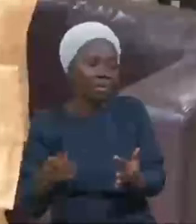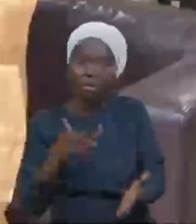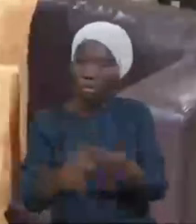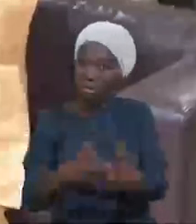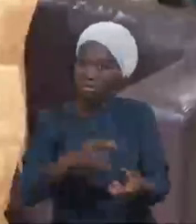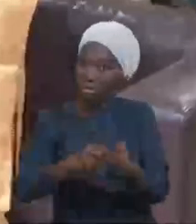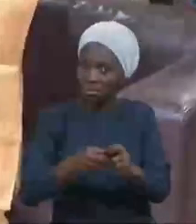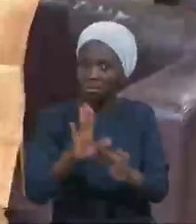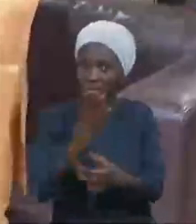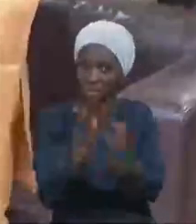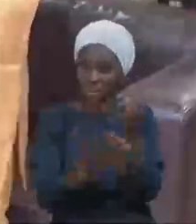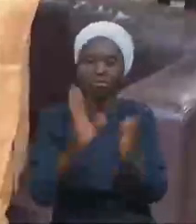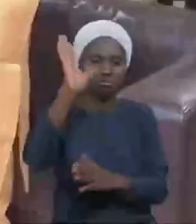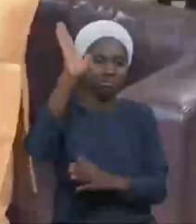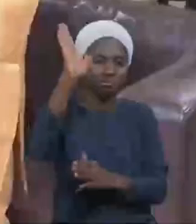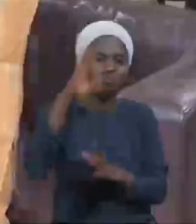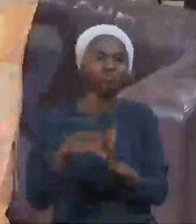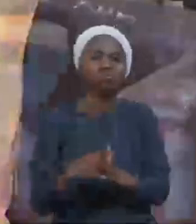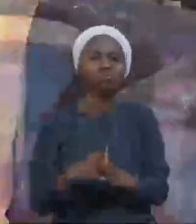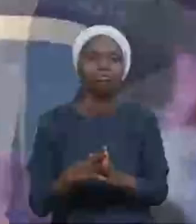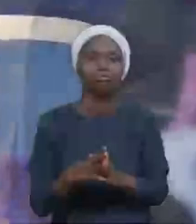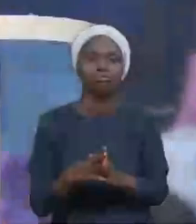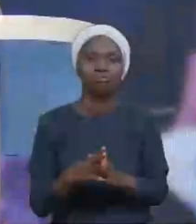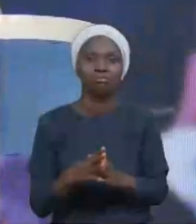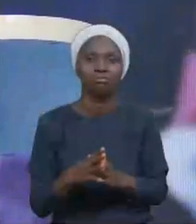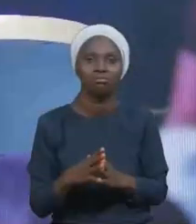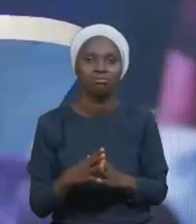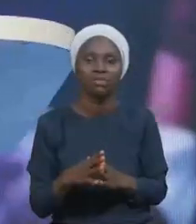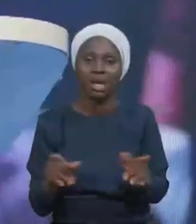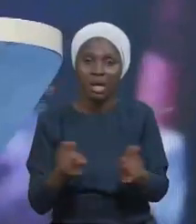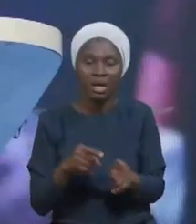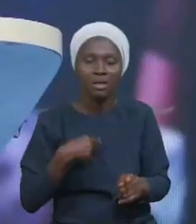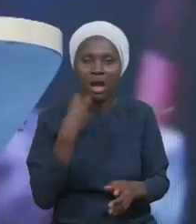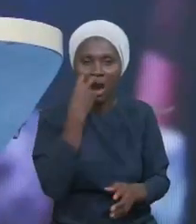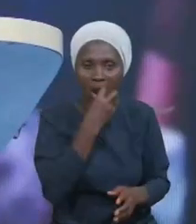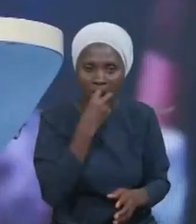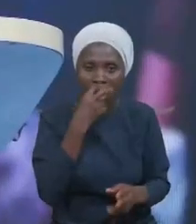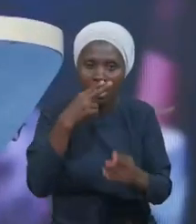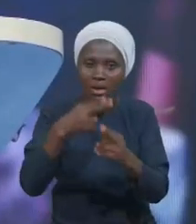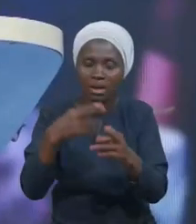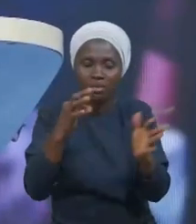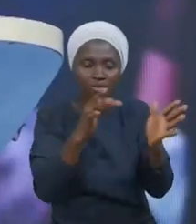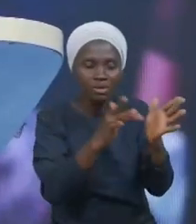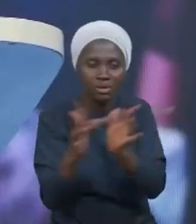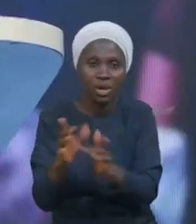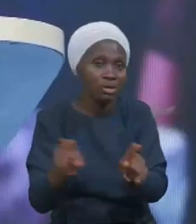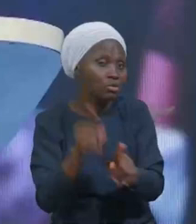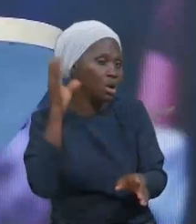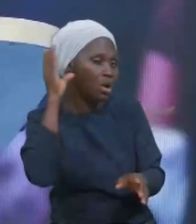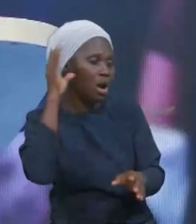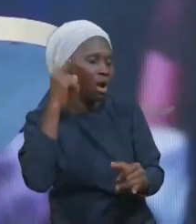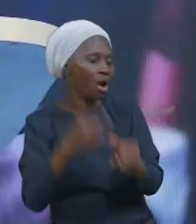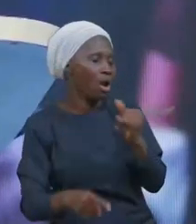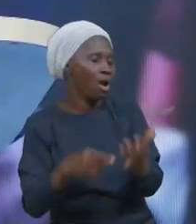là-bas. Et comme nous mentionnons le nom de Jésus et tu entends le dernier Amen, ton